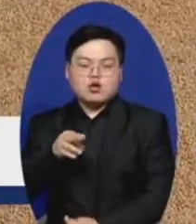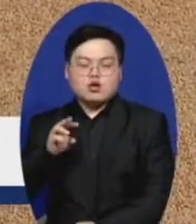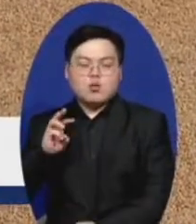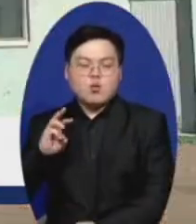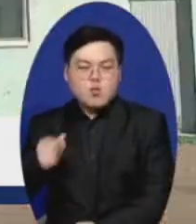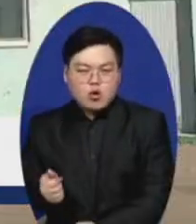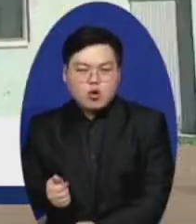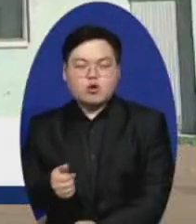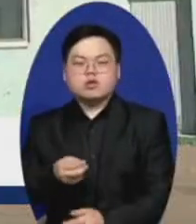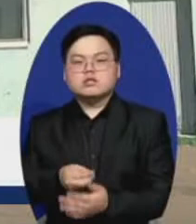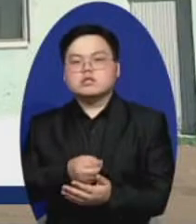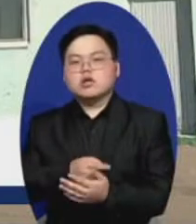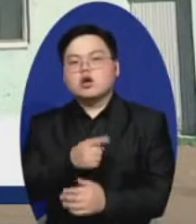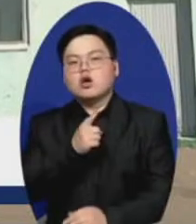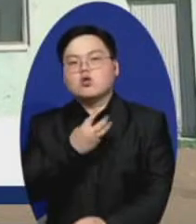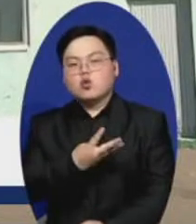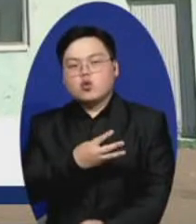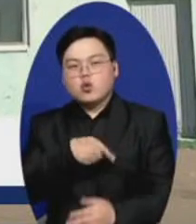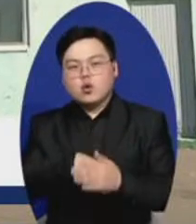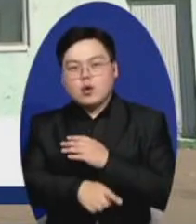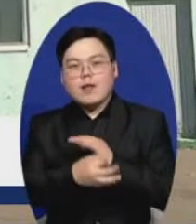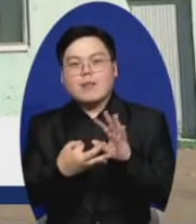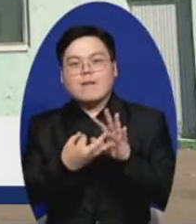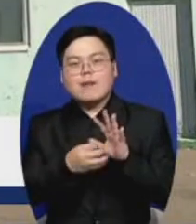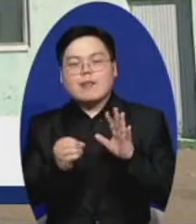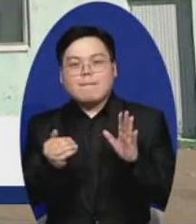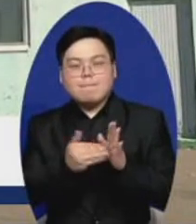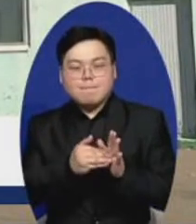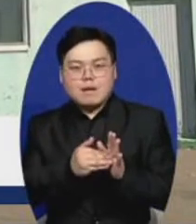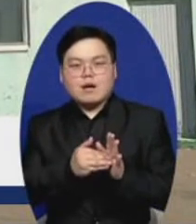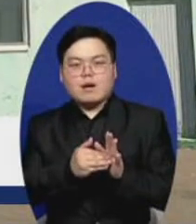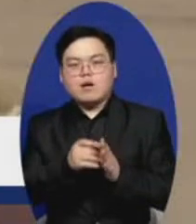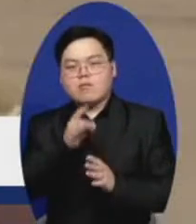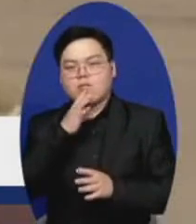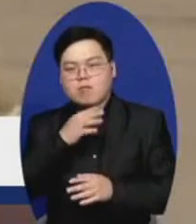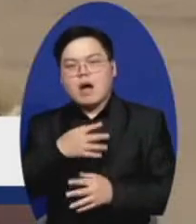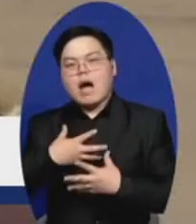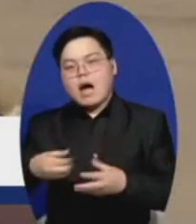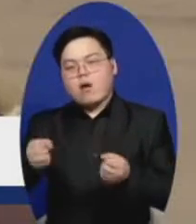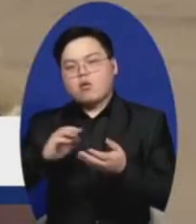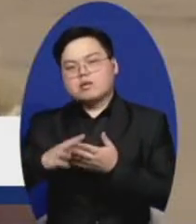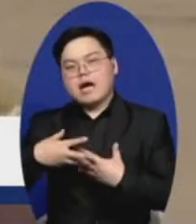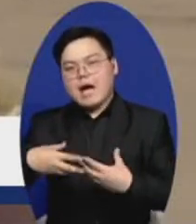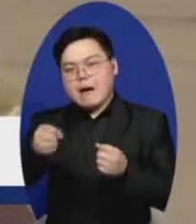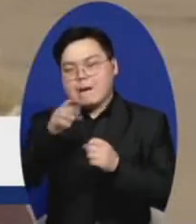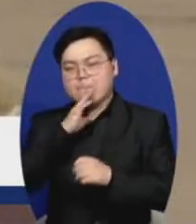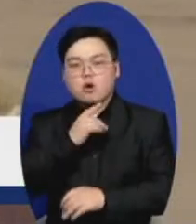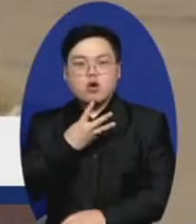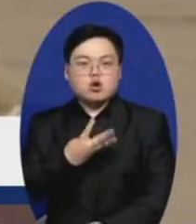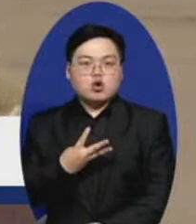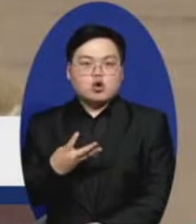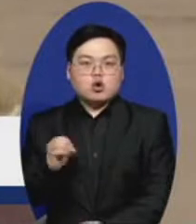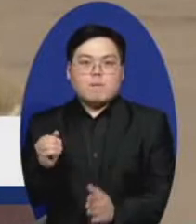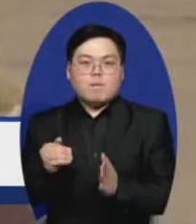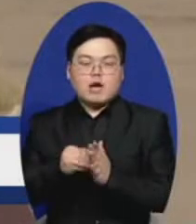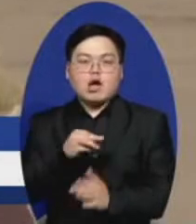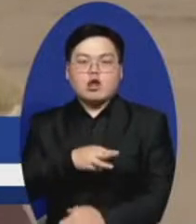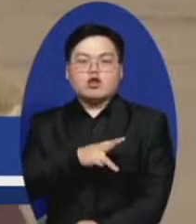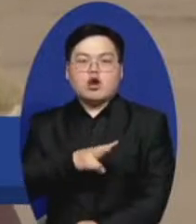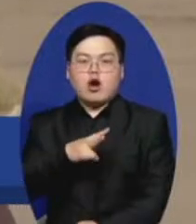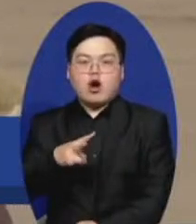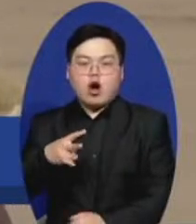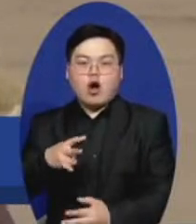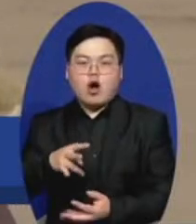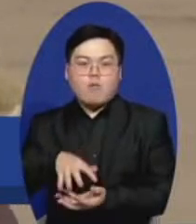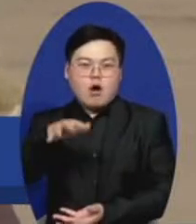4-р ангиллын улаан буудай 1 тонн 880 мянган төгрөгөөр тооцож хүлээ авахарсан. 440 мянган тонн улаан буудай хүлээж